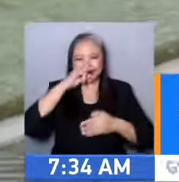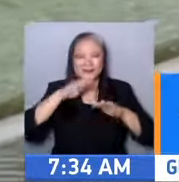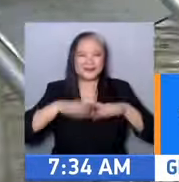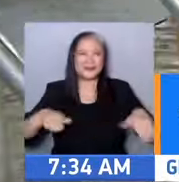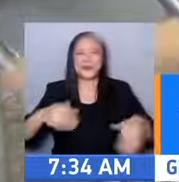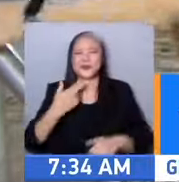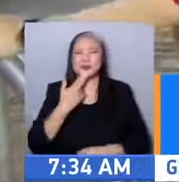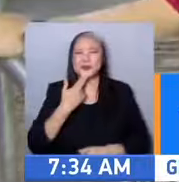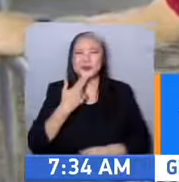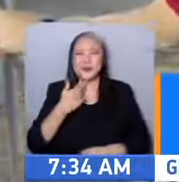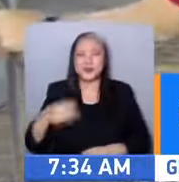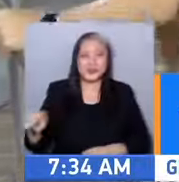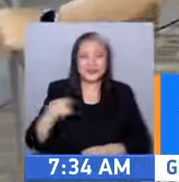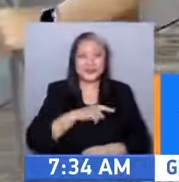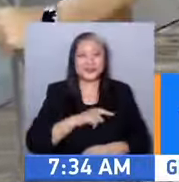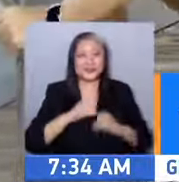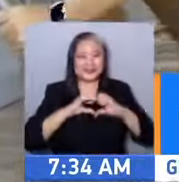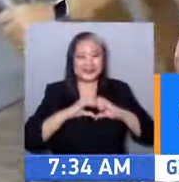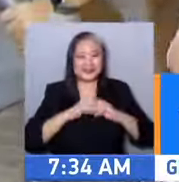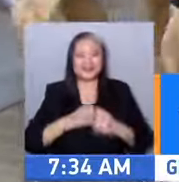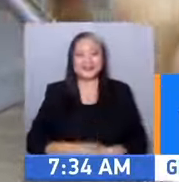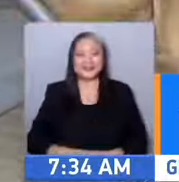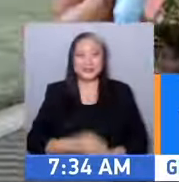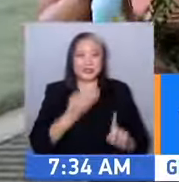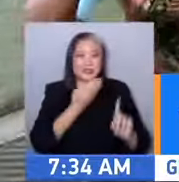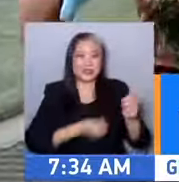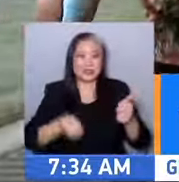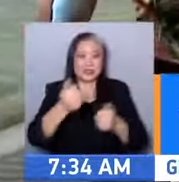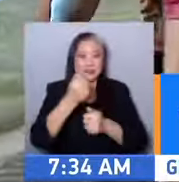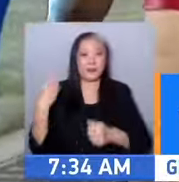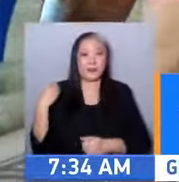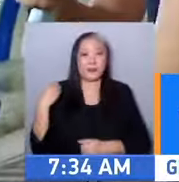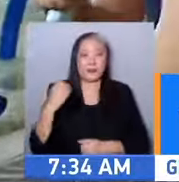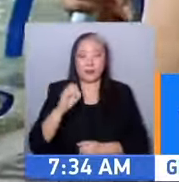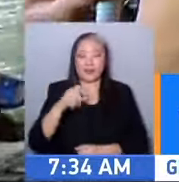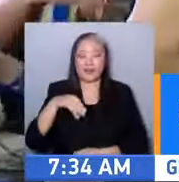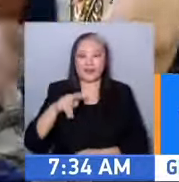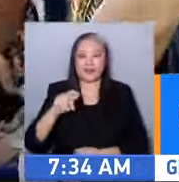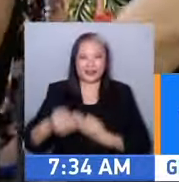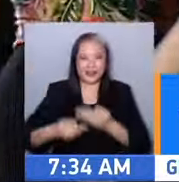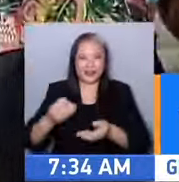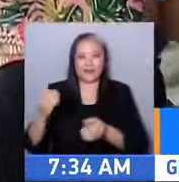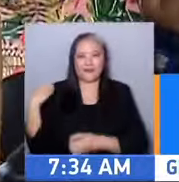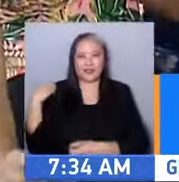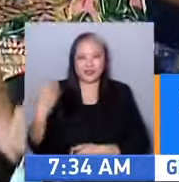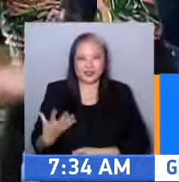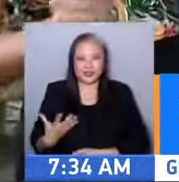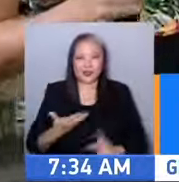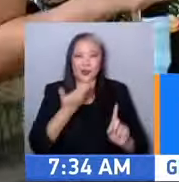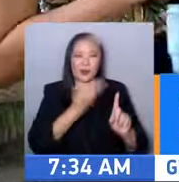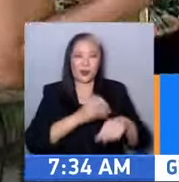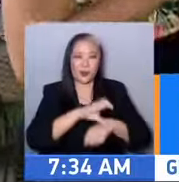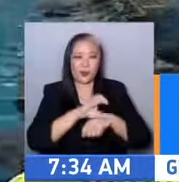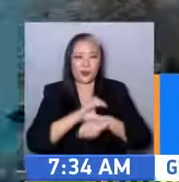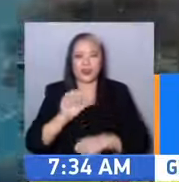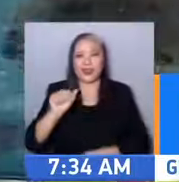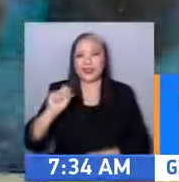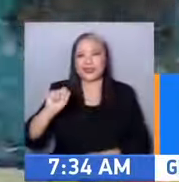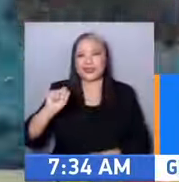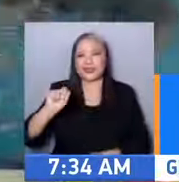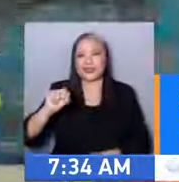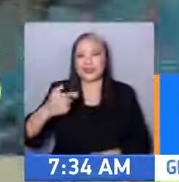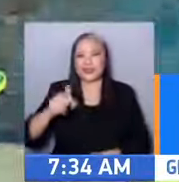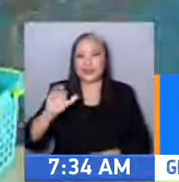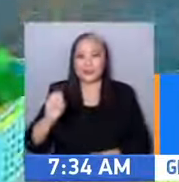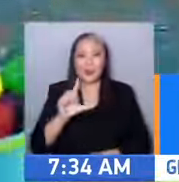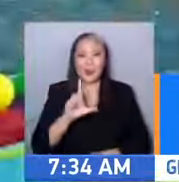makakasama natin ngayon ang Chief Operating Officer na si Coach Angelo Lozada. Good morning, Coach! Magandang umaga,